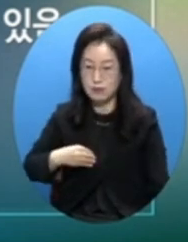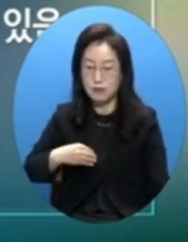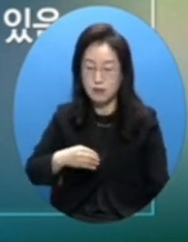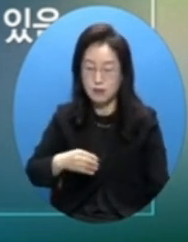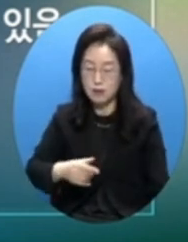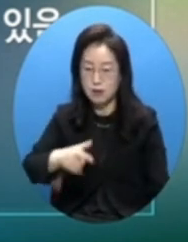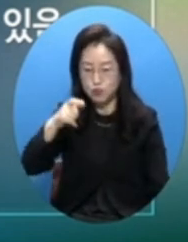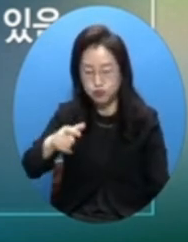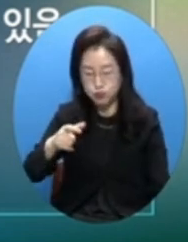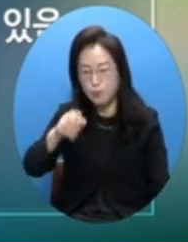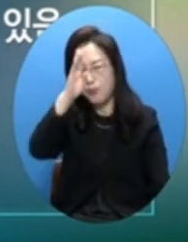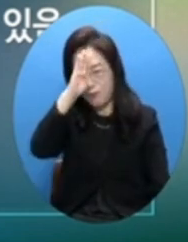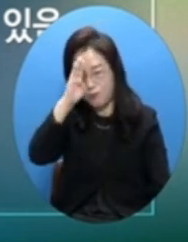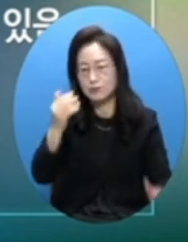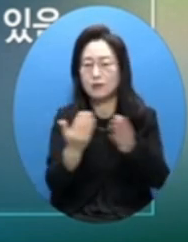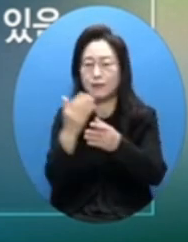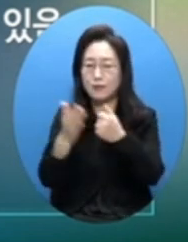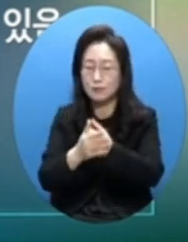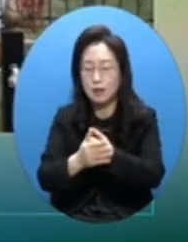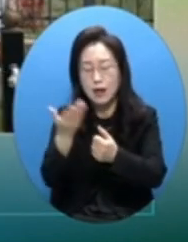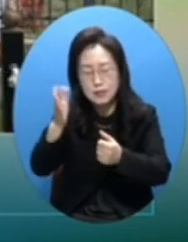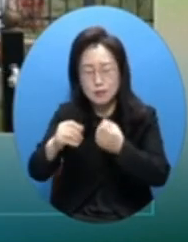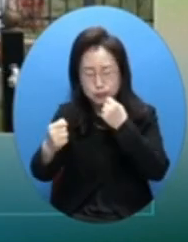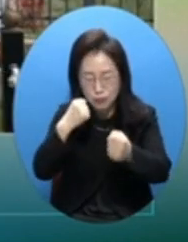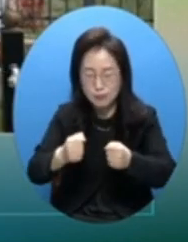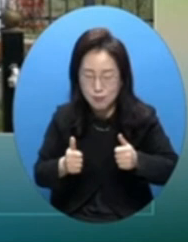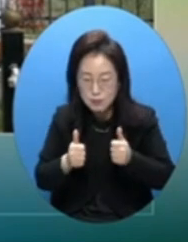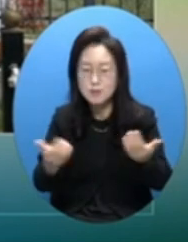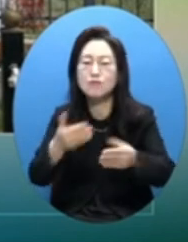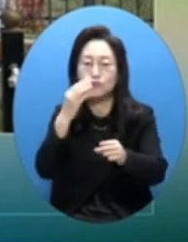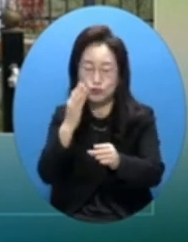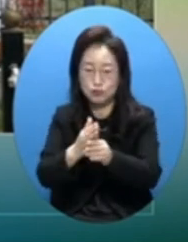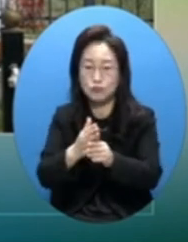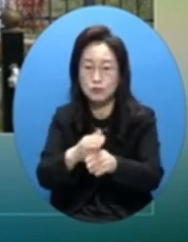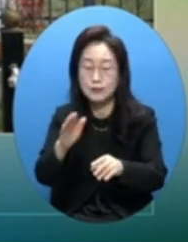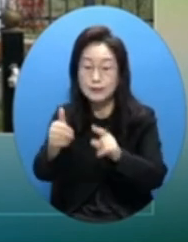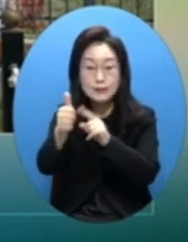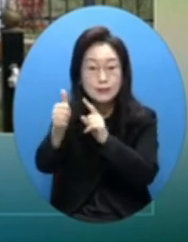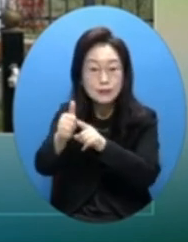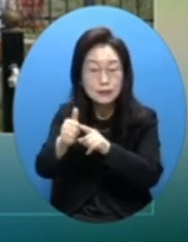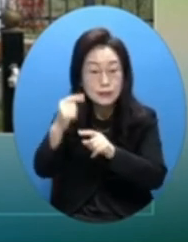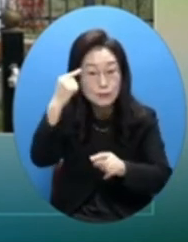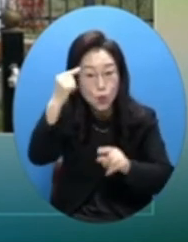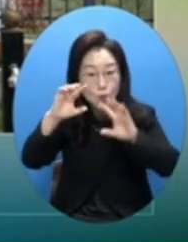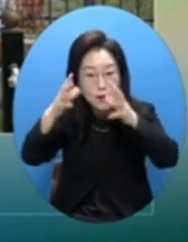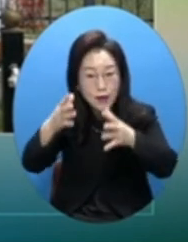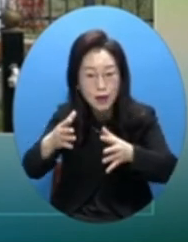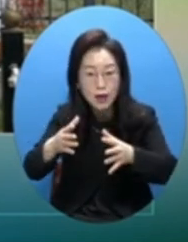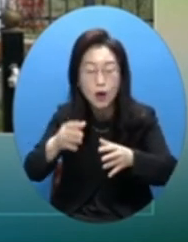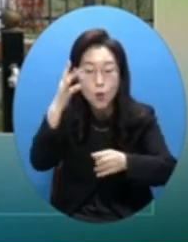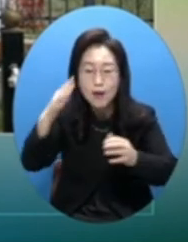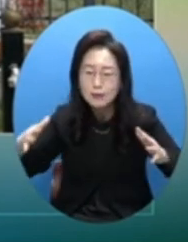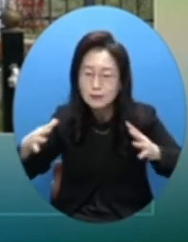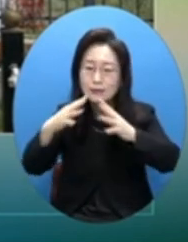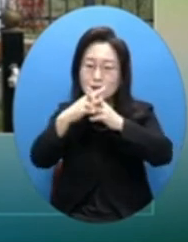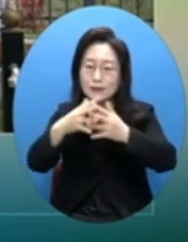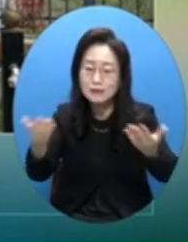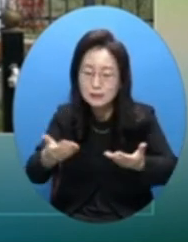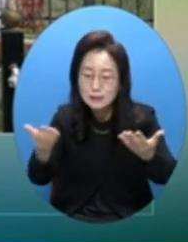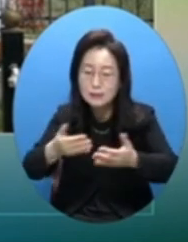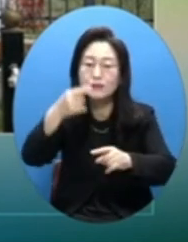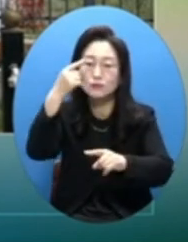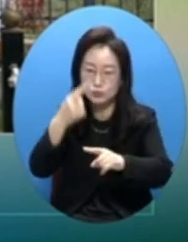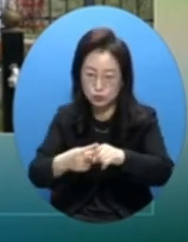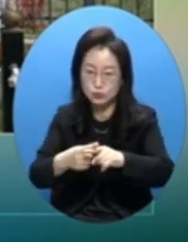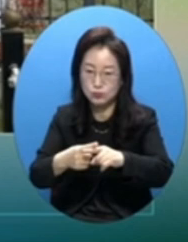계십니다. 몽골 울란바토르 가르덕 순복음께 사역하신 에르든 바따르 목사님은 몽골에서 막노동 일용직으로 일하던